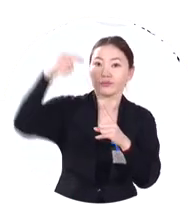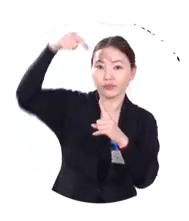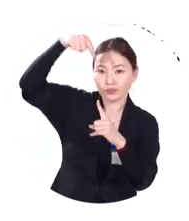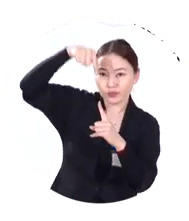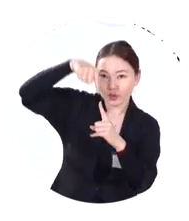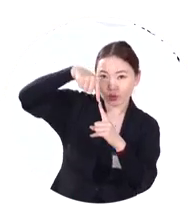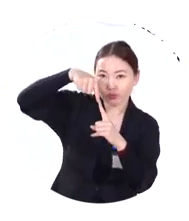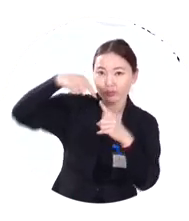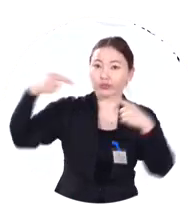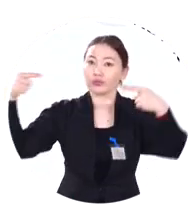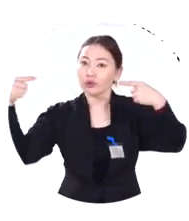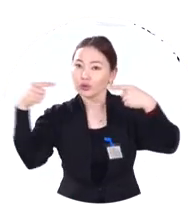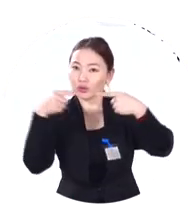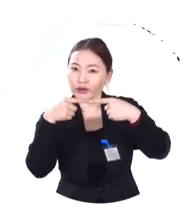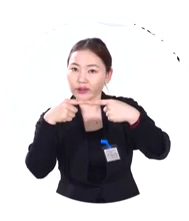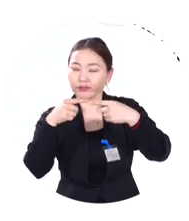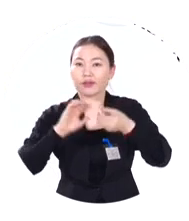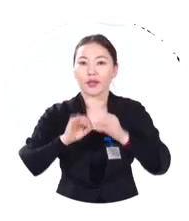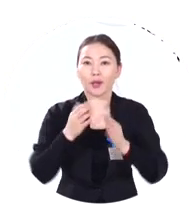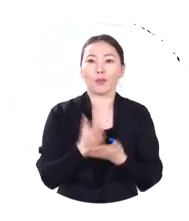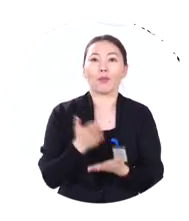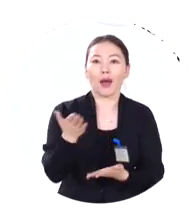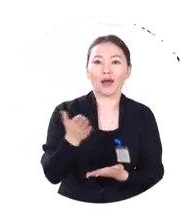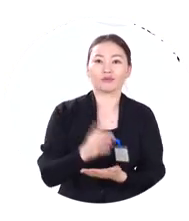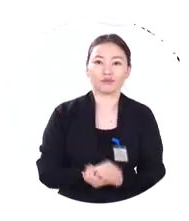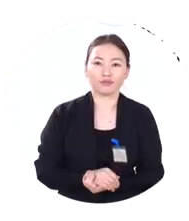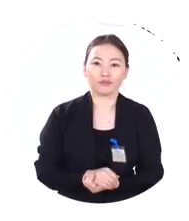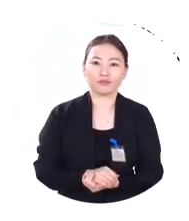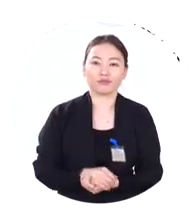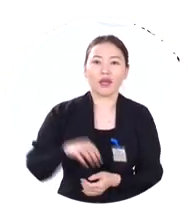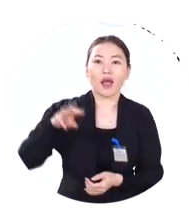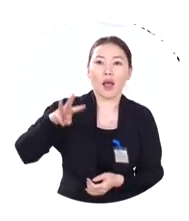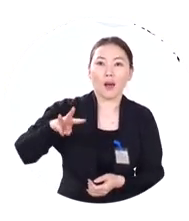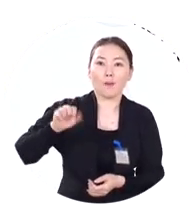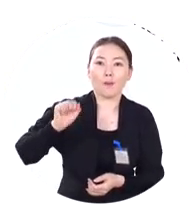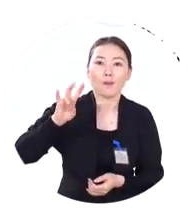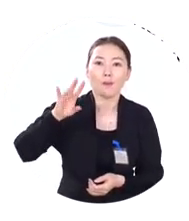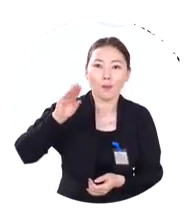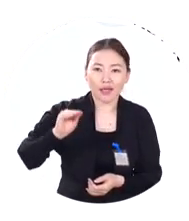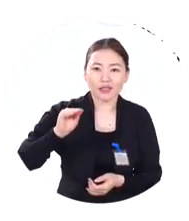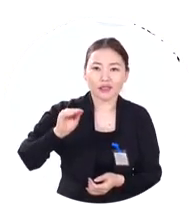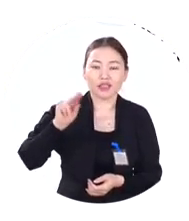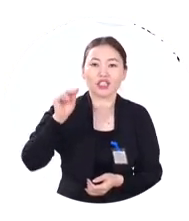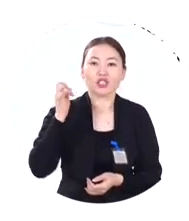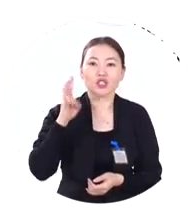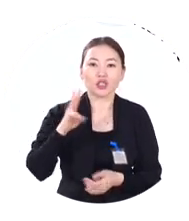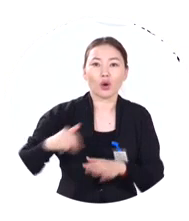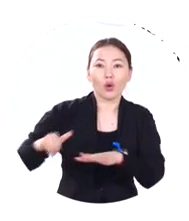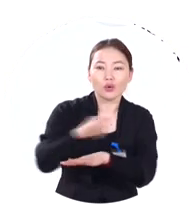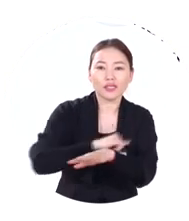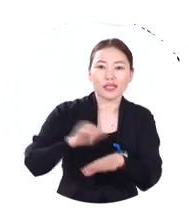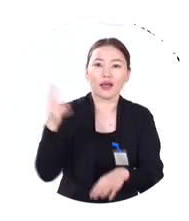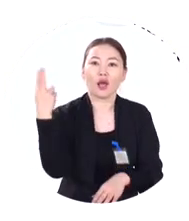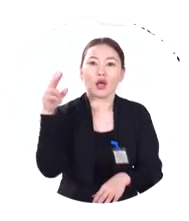манж чингүрний бодлого өөрчлөгдсөн дотоод болон гадаад шалтгаан үйл явцыг судлан эргцүүлэн дүгнэлт хийх